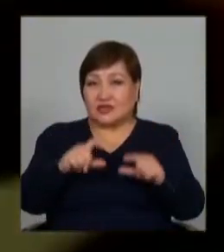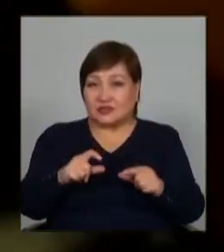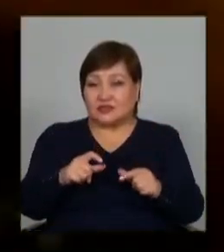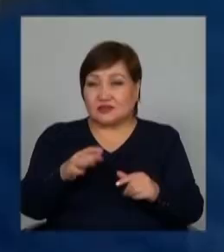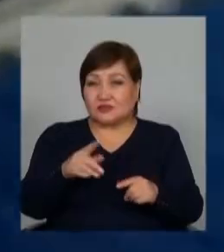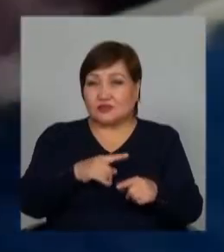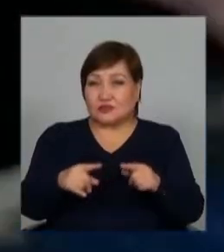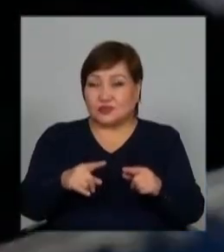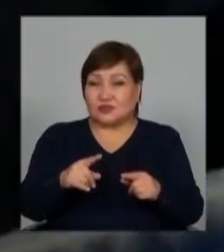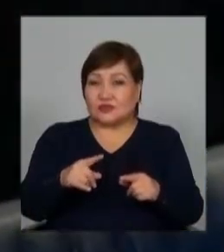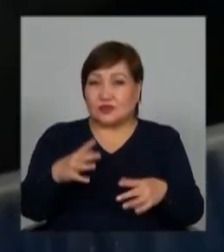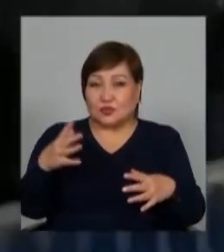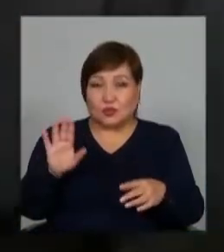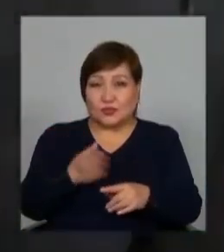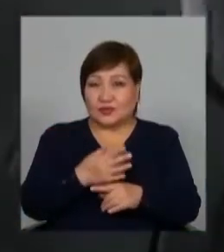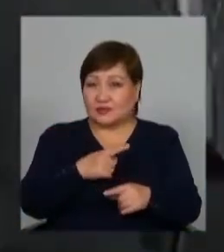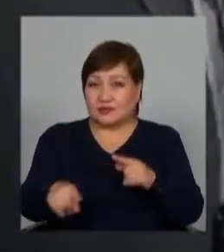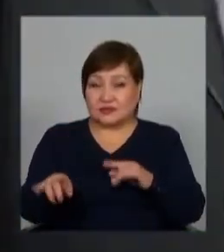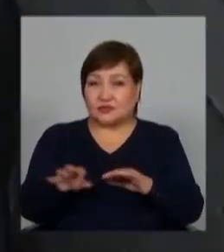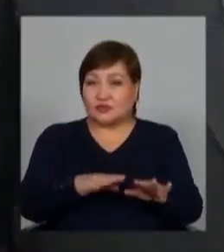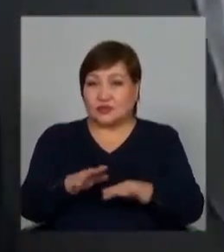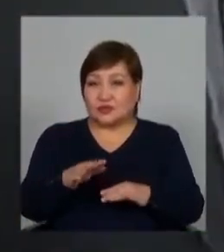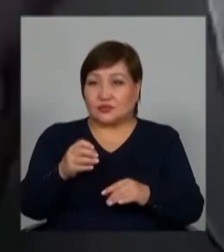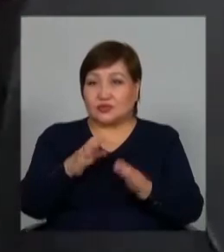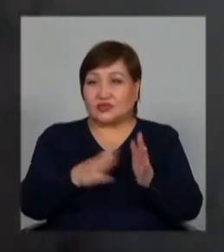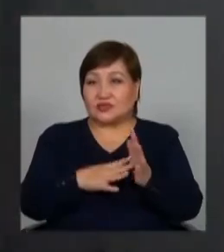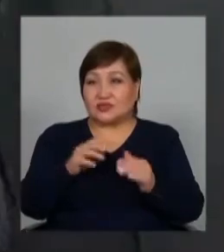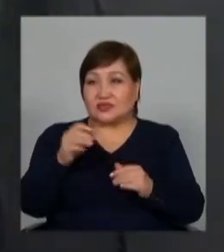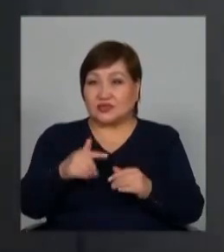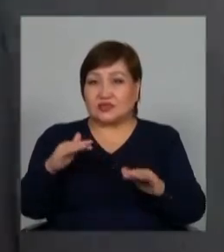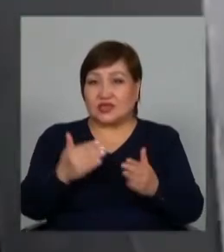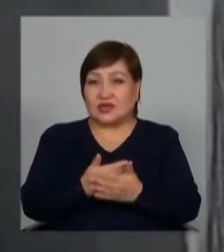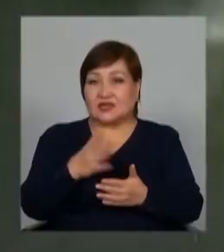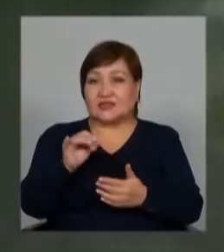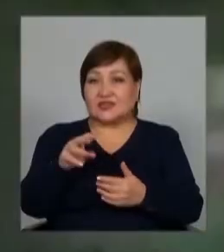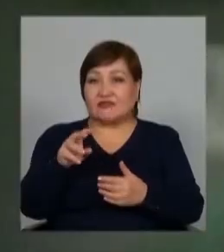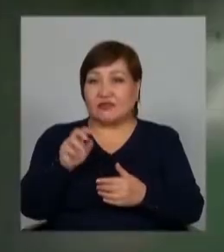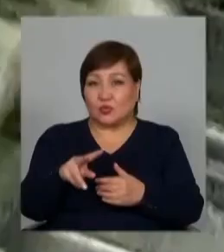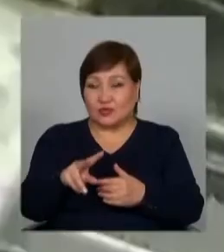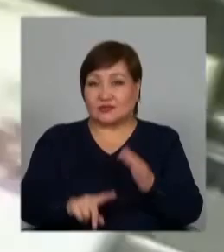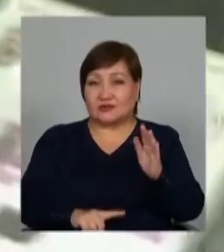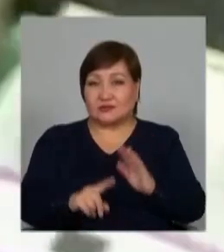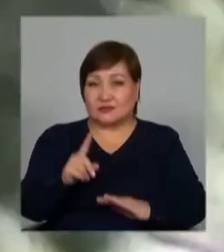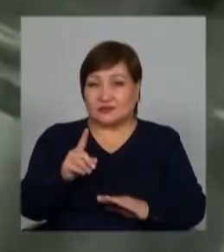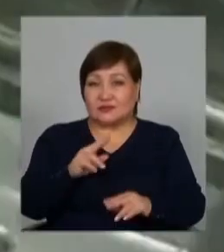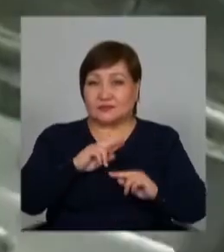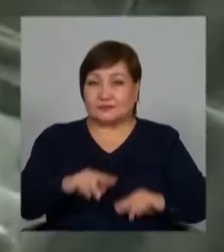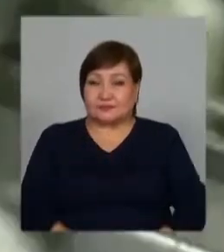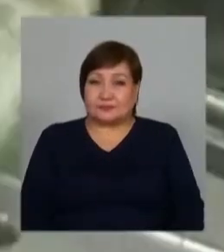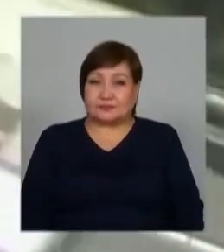тежеуге мүмкіндік берді. 2007 жылы теңгенің жаңа символы бекітілді. Оразай Нұртай, Ғани Қалуов, Алматы телеарнасы.